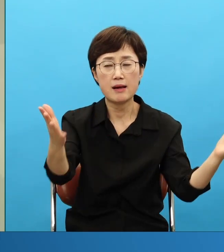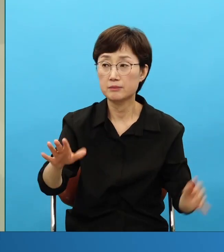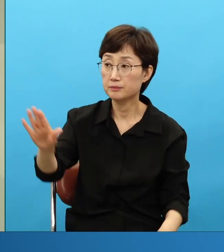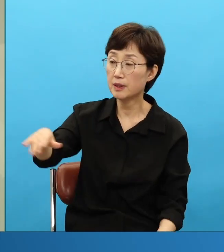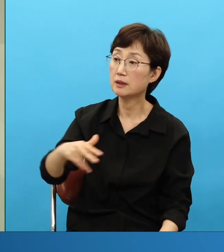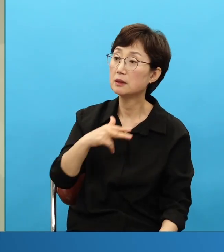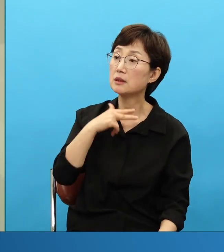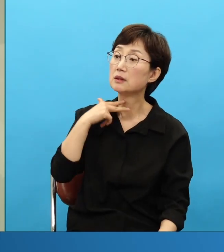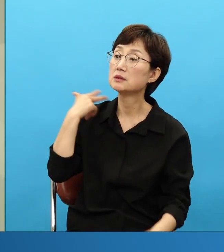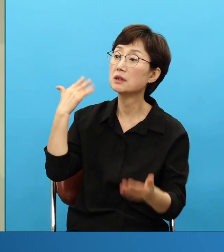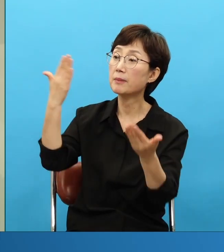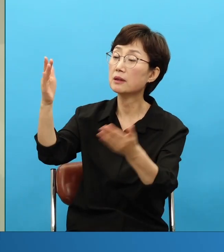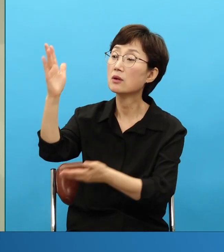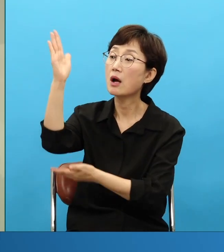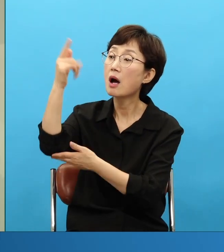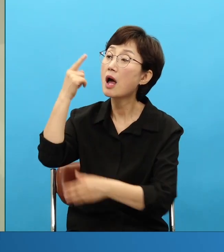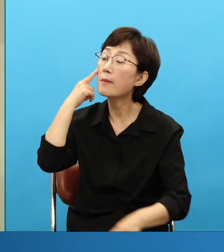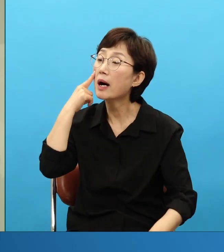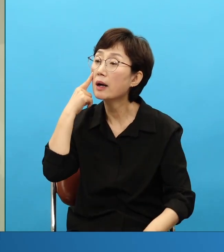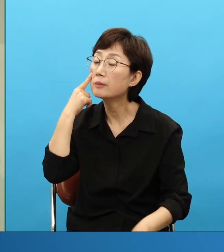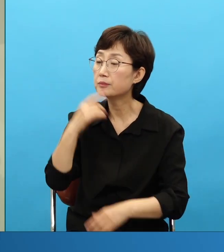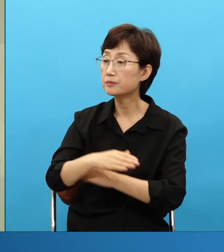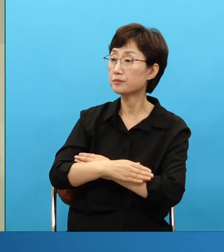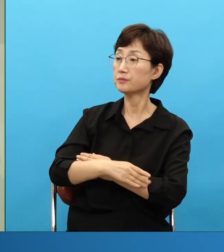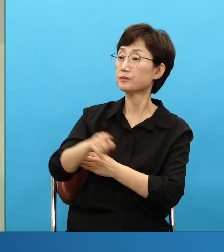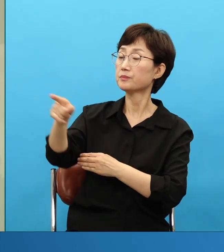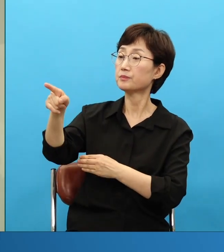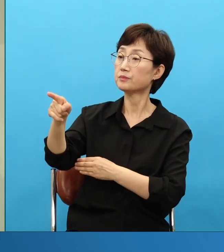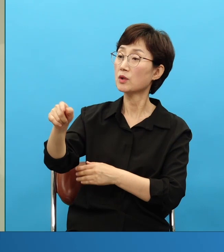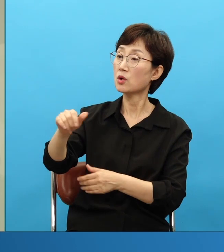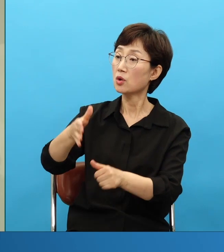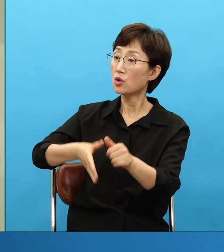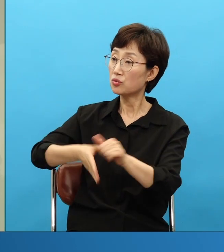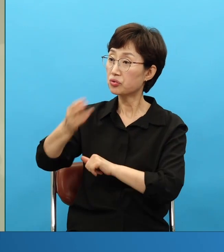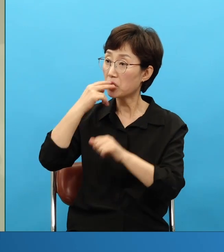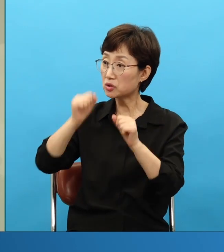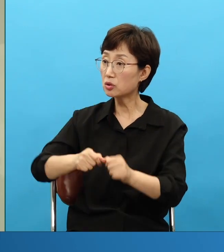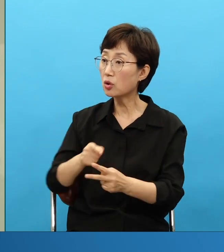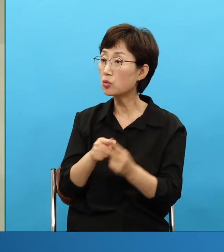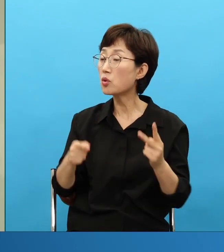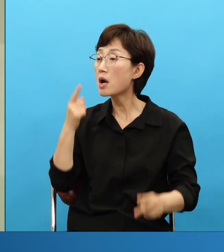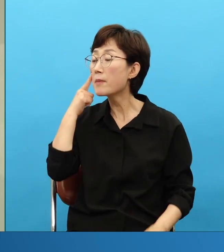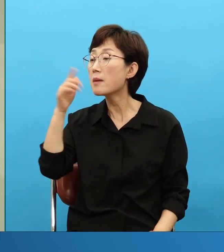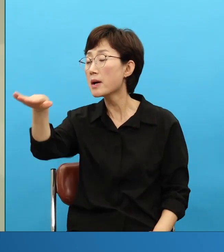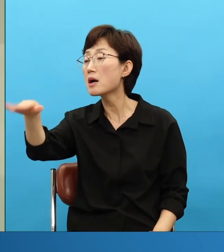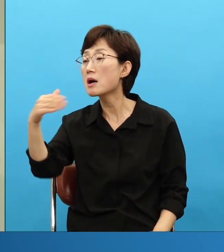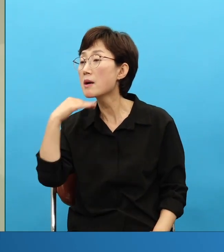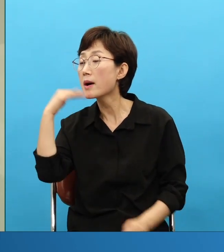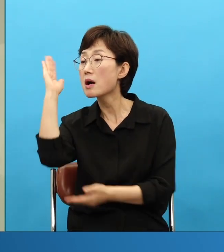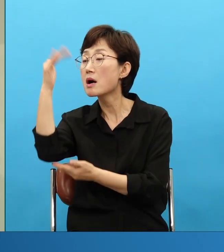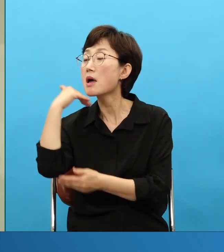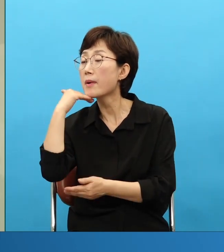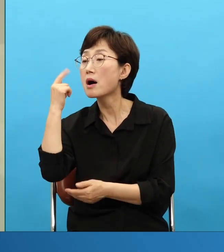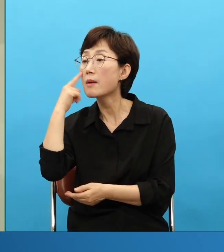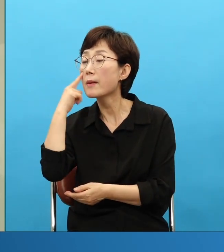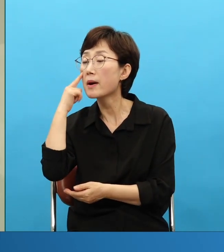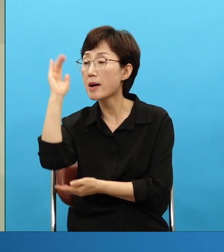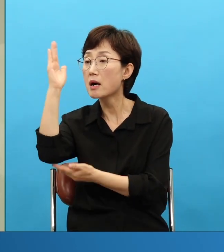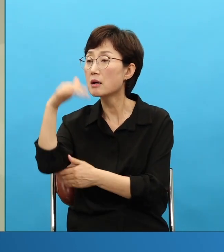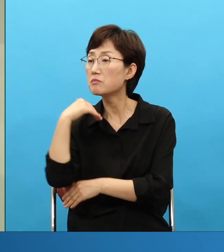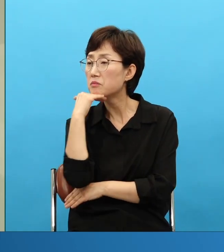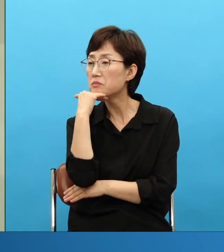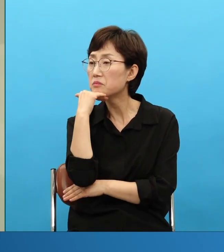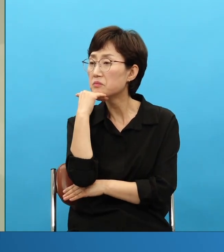날이다. And so 재판하는 they 시간이에요. weren't going to kill him because he evangelized. He was actually standing on trial. They're saying, right now, right here, tell us what you believe, and if